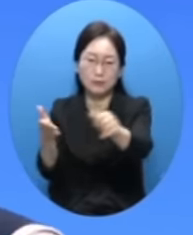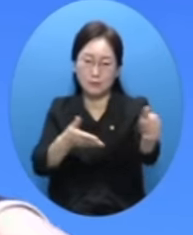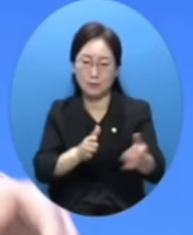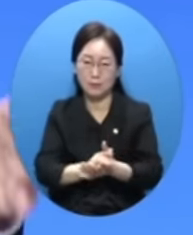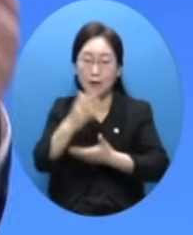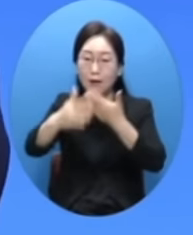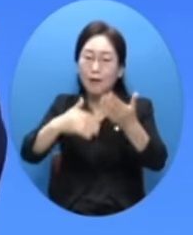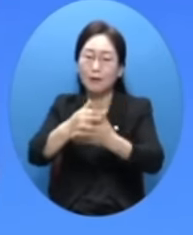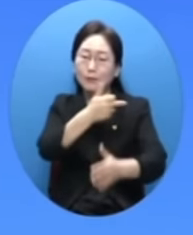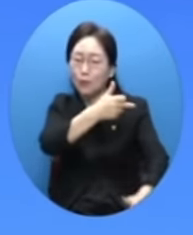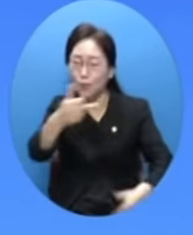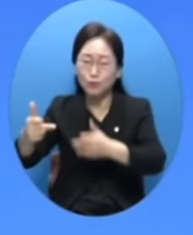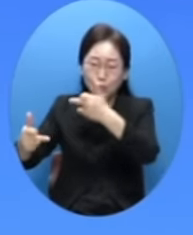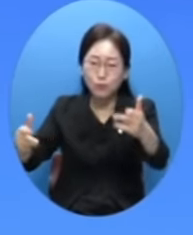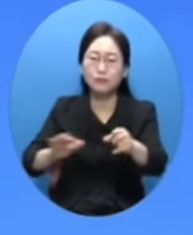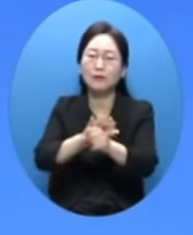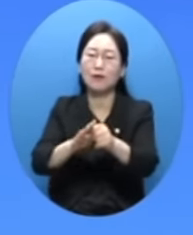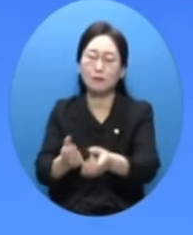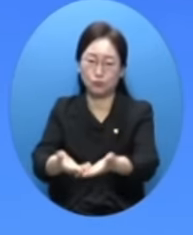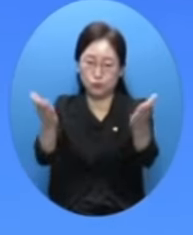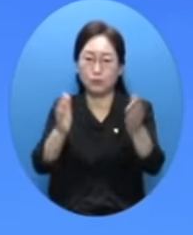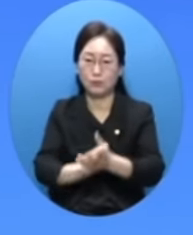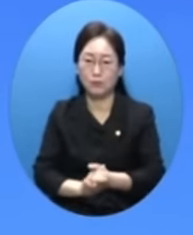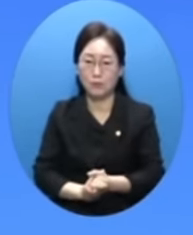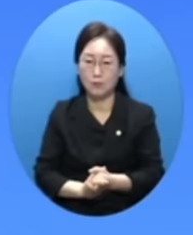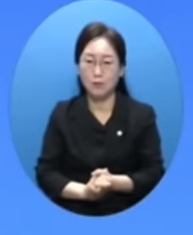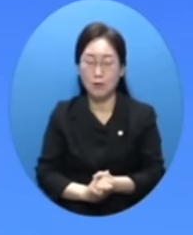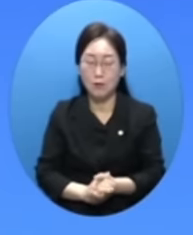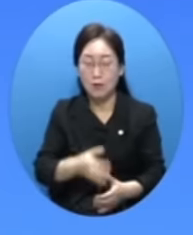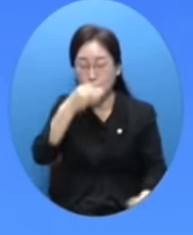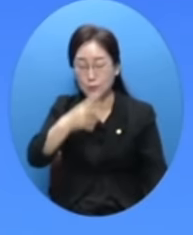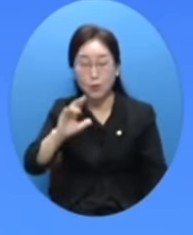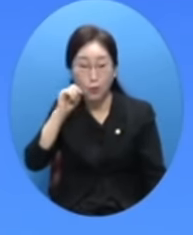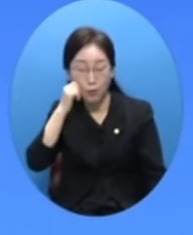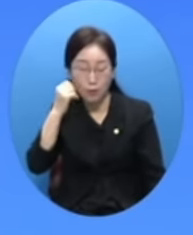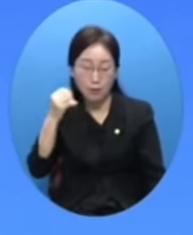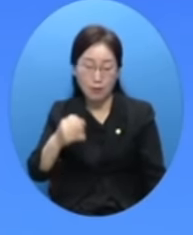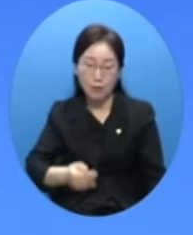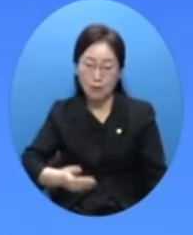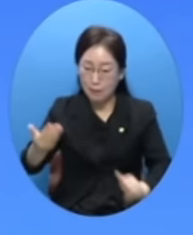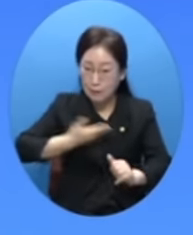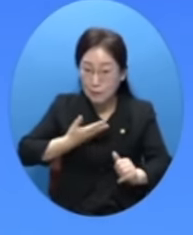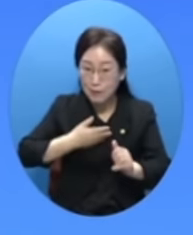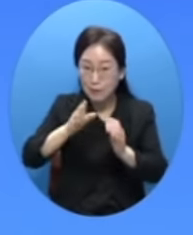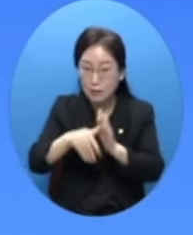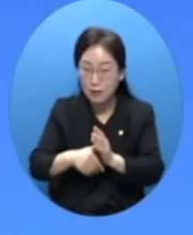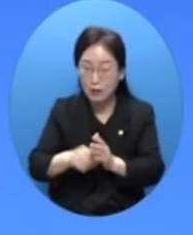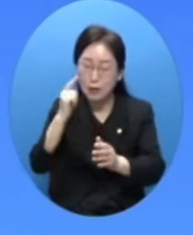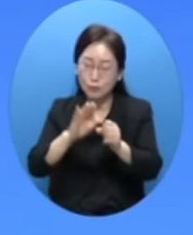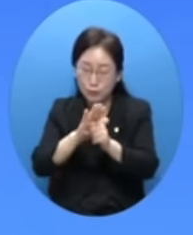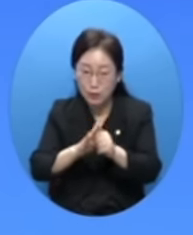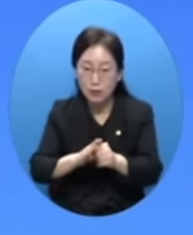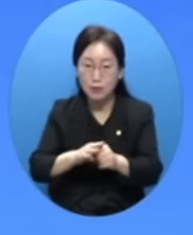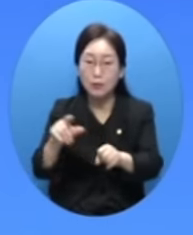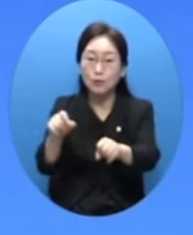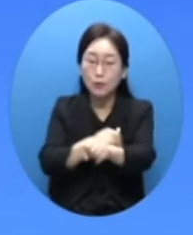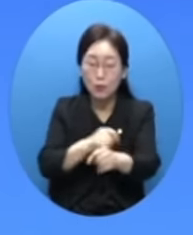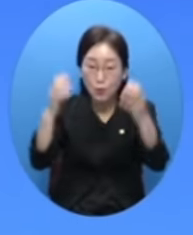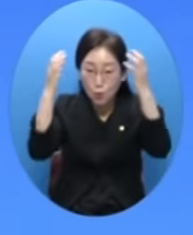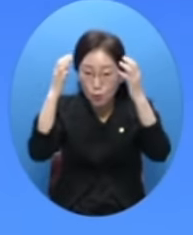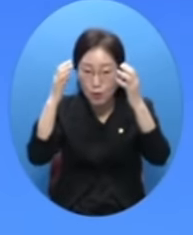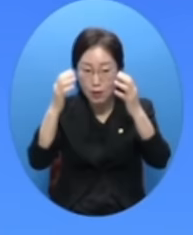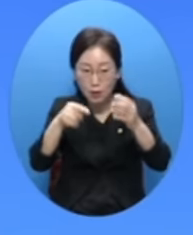하나님 우리를 너무나 너무나 사랑하십니다. 우리가 힘들고 어려움 당할 때 우리를 불쌍히 보시고 특별히 고난당하는 주님